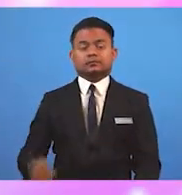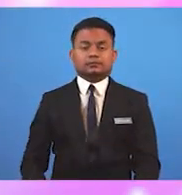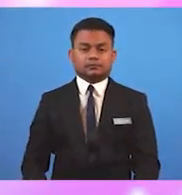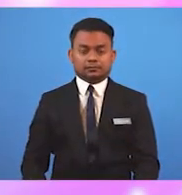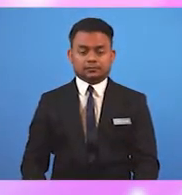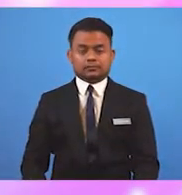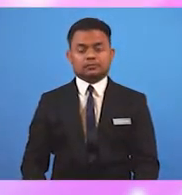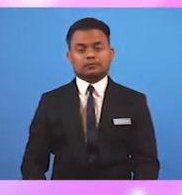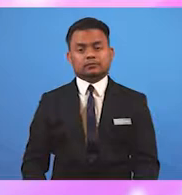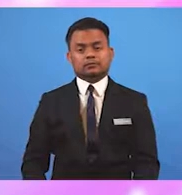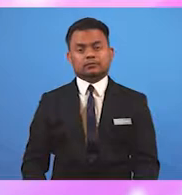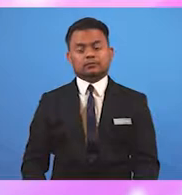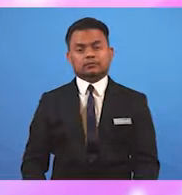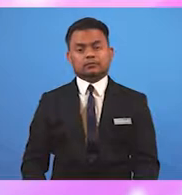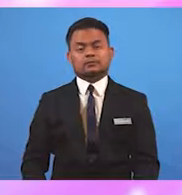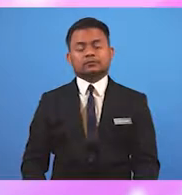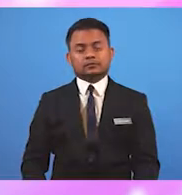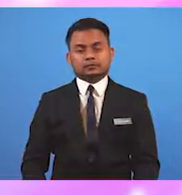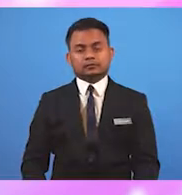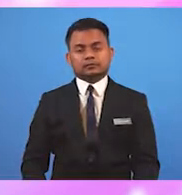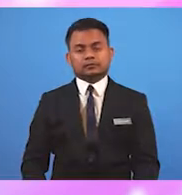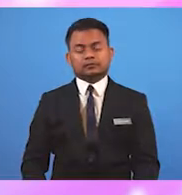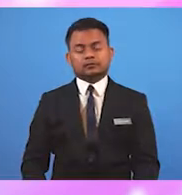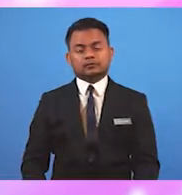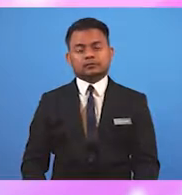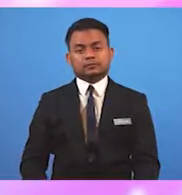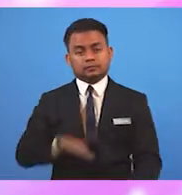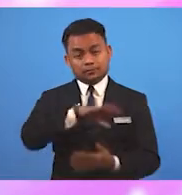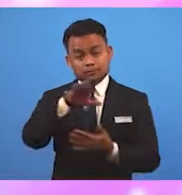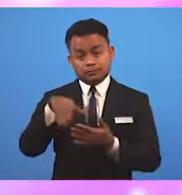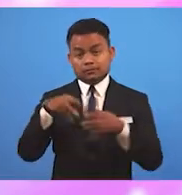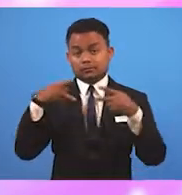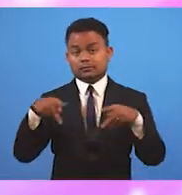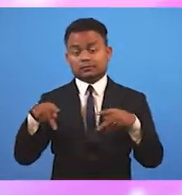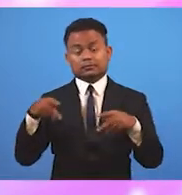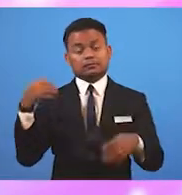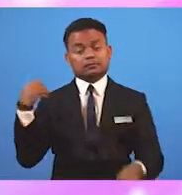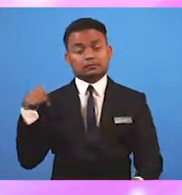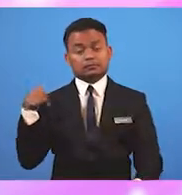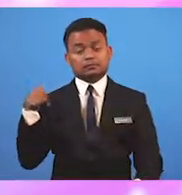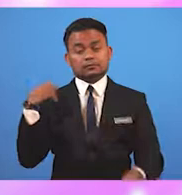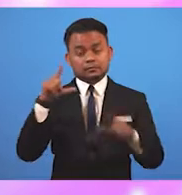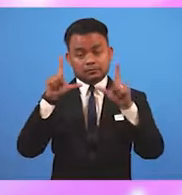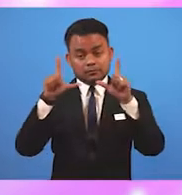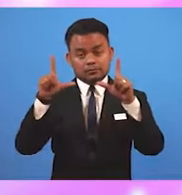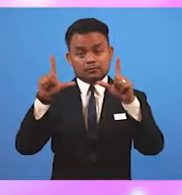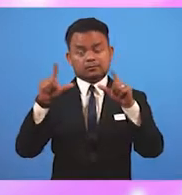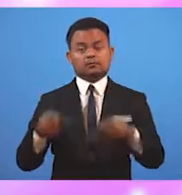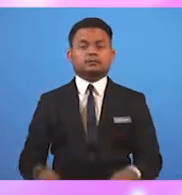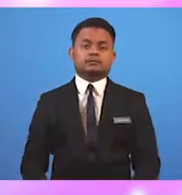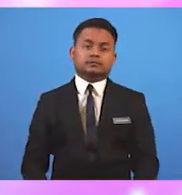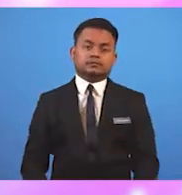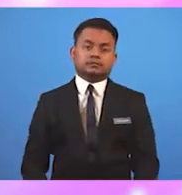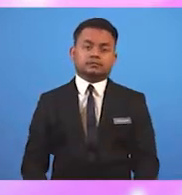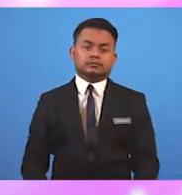Setiap bungkusan persampelan perlulah dilabel dengan maklumat seperti yang berikut. Maklumat